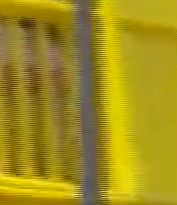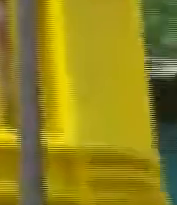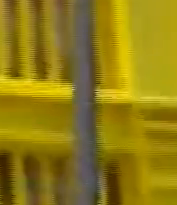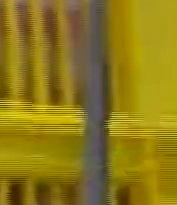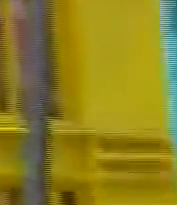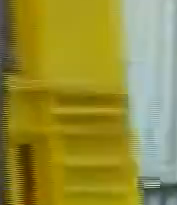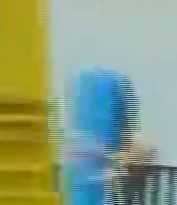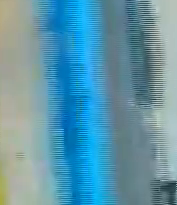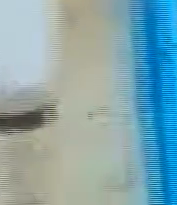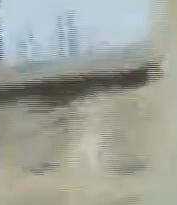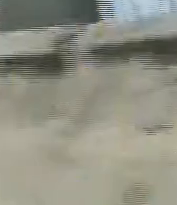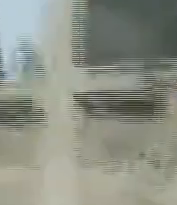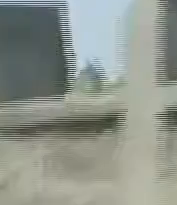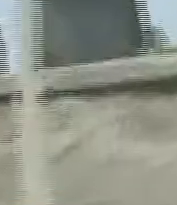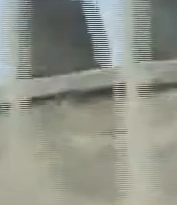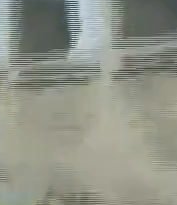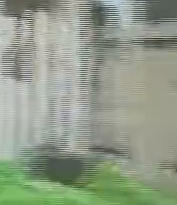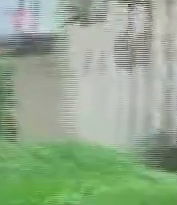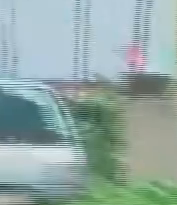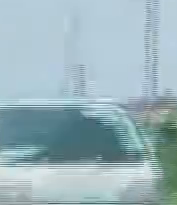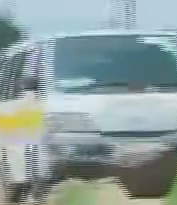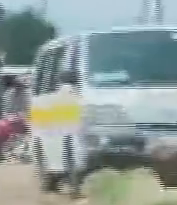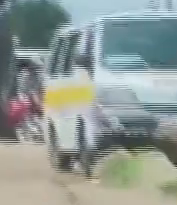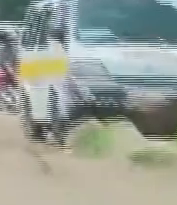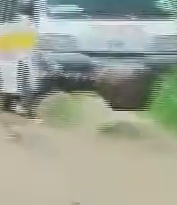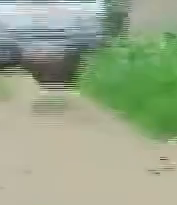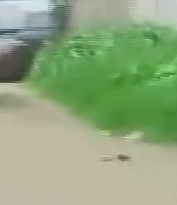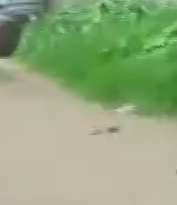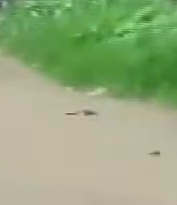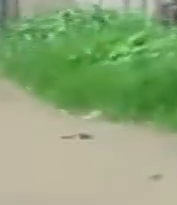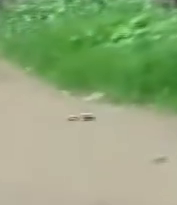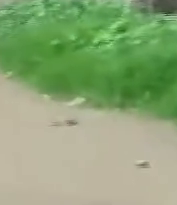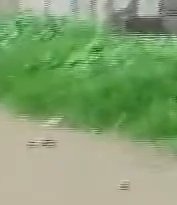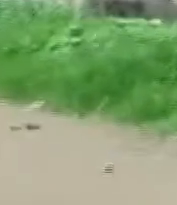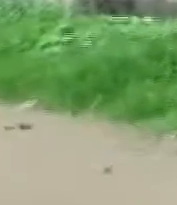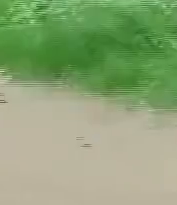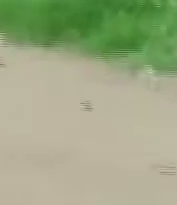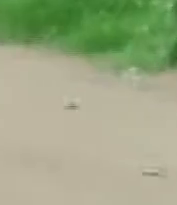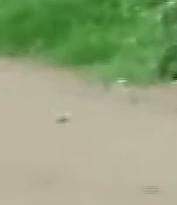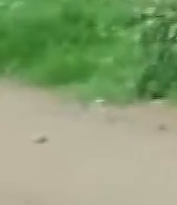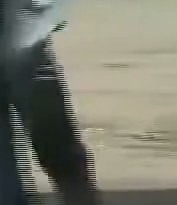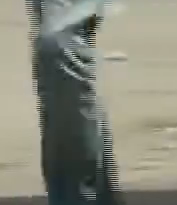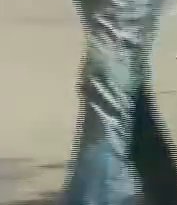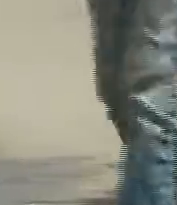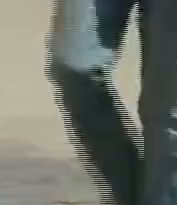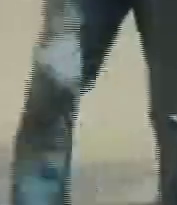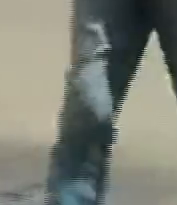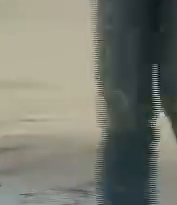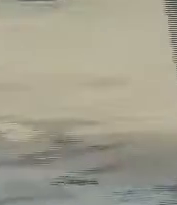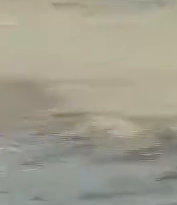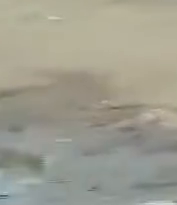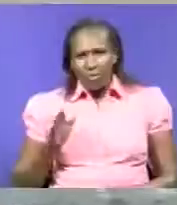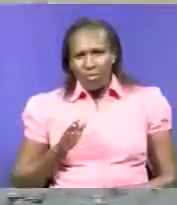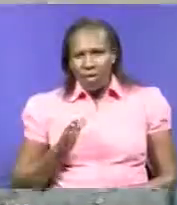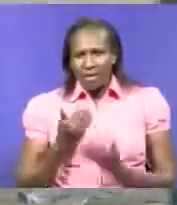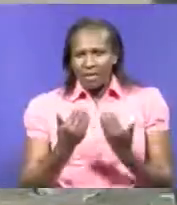Kwa mtazamo wa haraka, utasema huyu ni kijana wa miraba minne anayeendesha baiskeli hii. La hasha, ni Centrine, mama